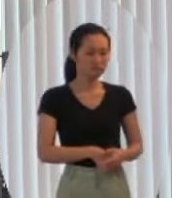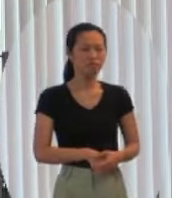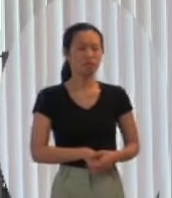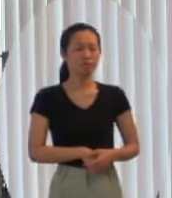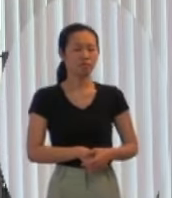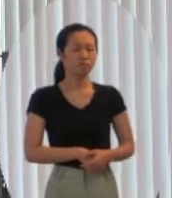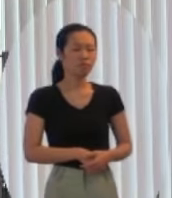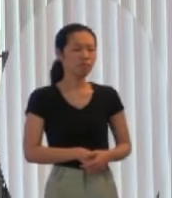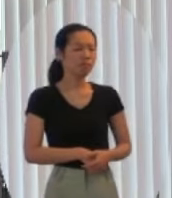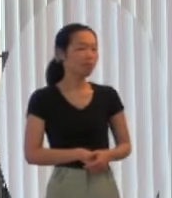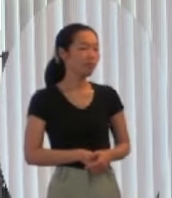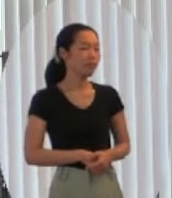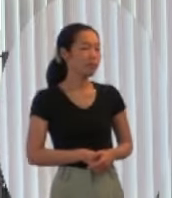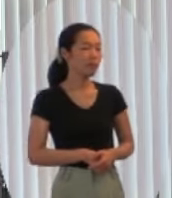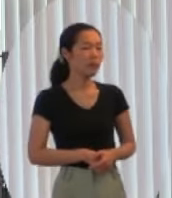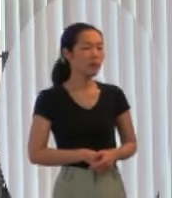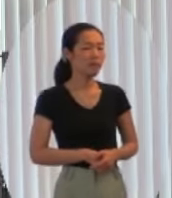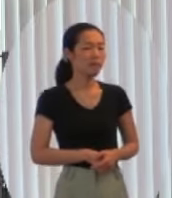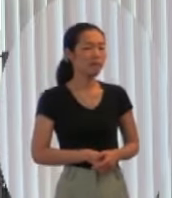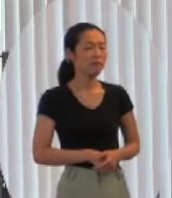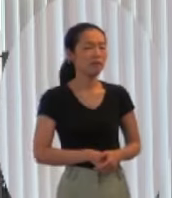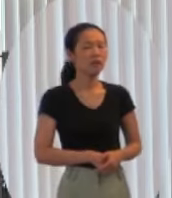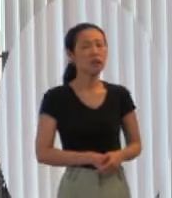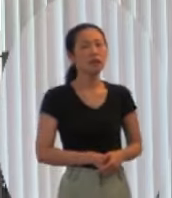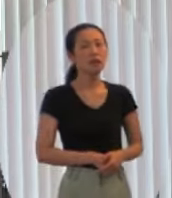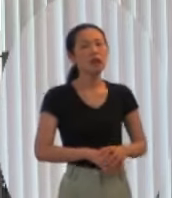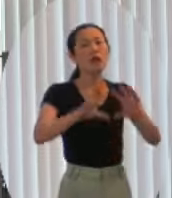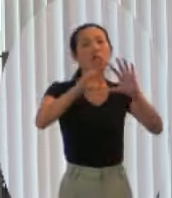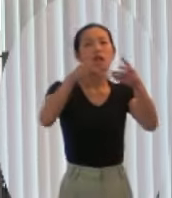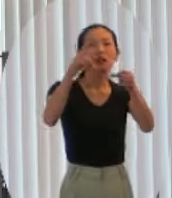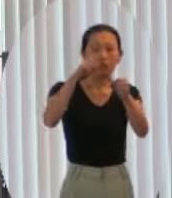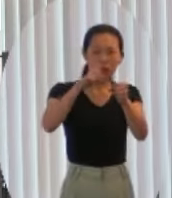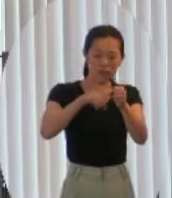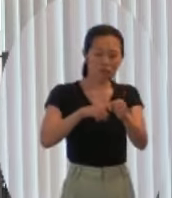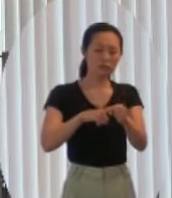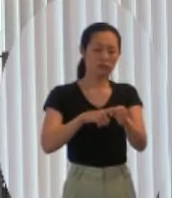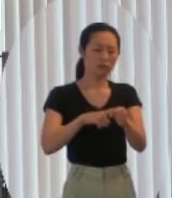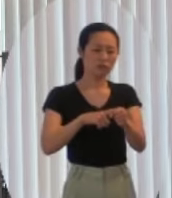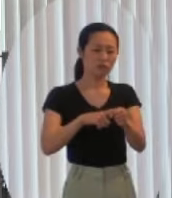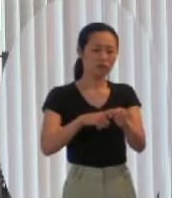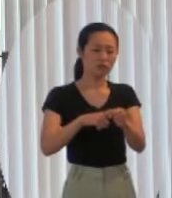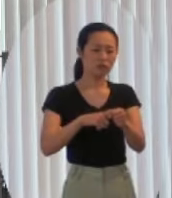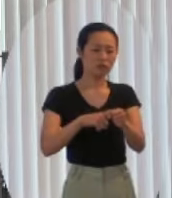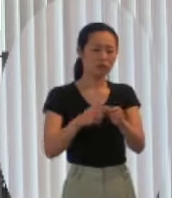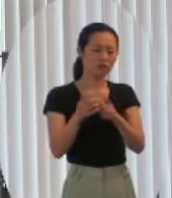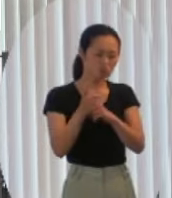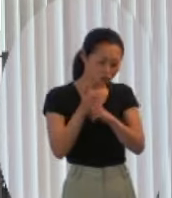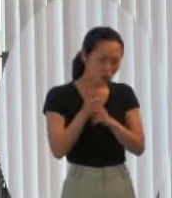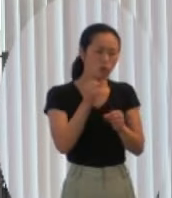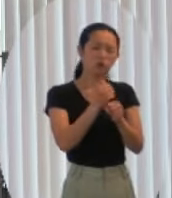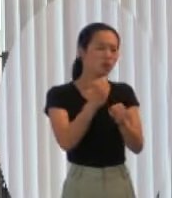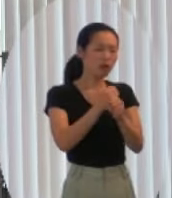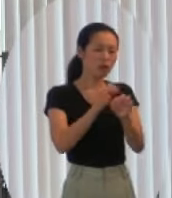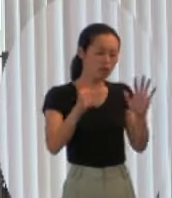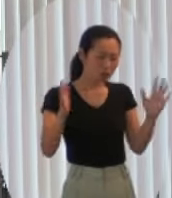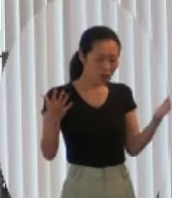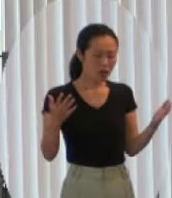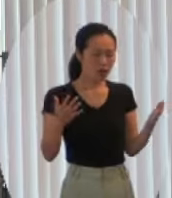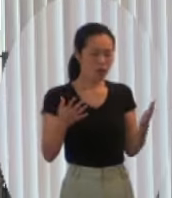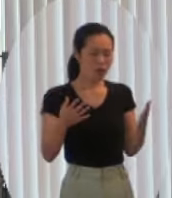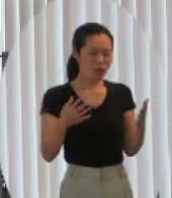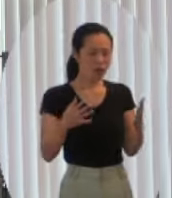ので、世界的にも武器を作らなければですね、もう戦争は起こりません。で、戦い